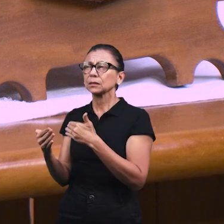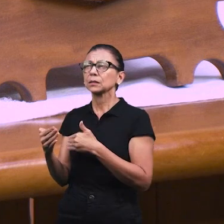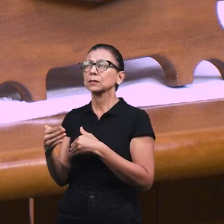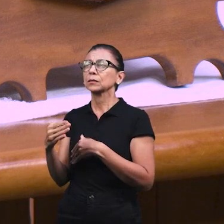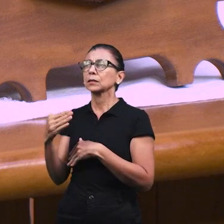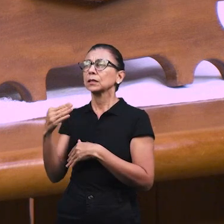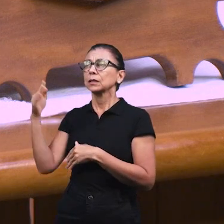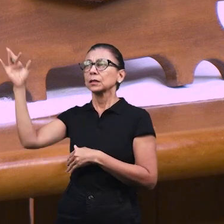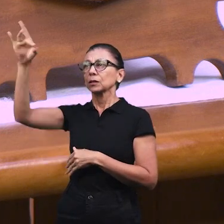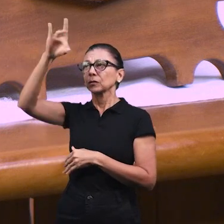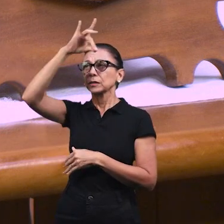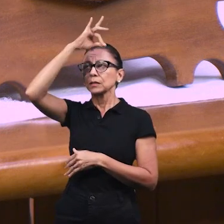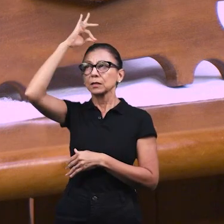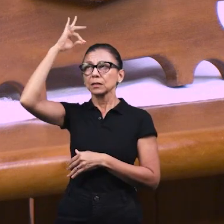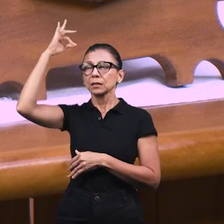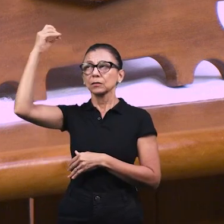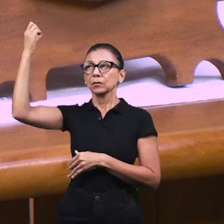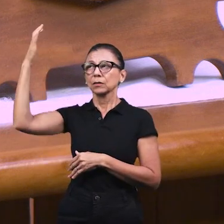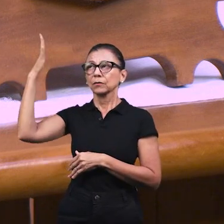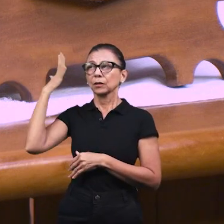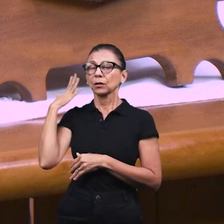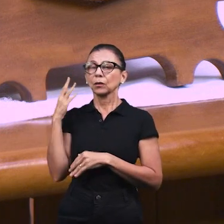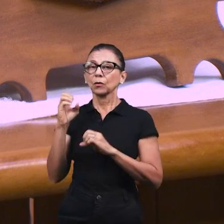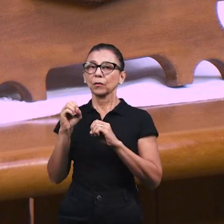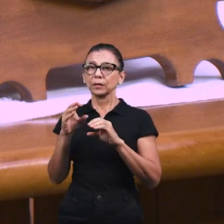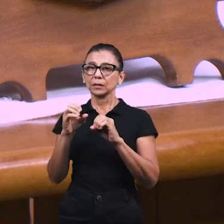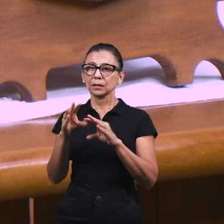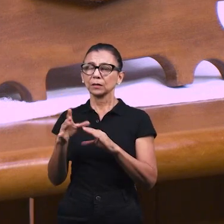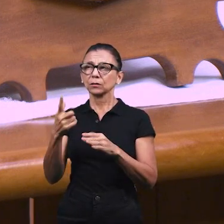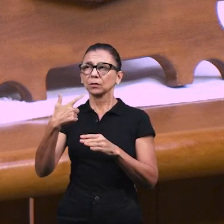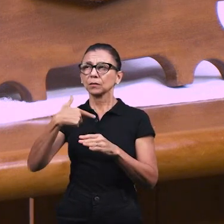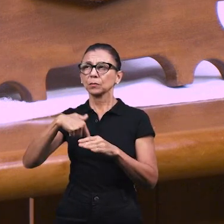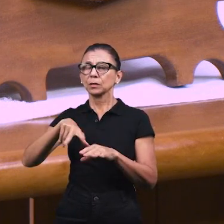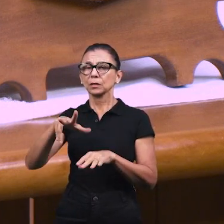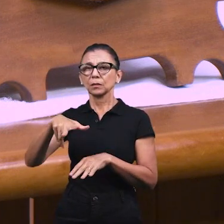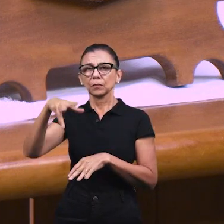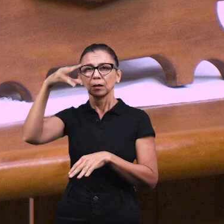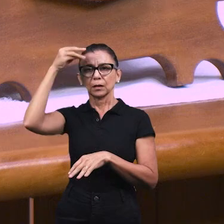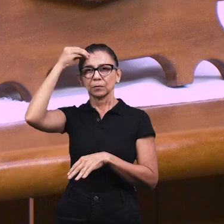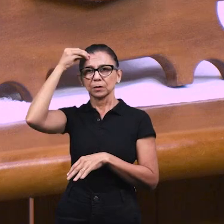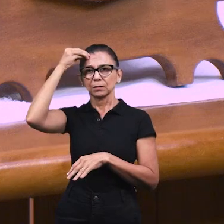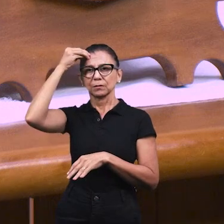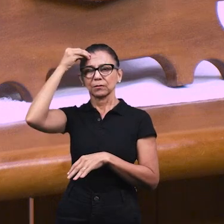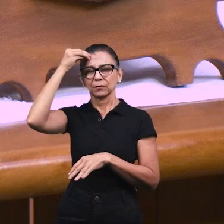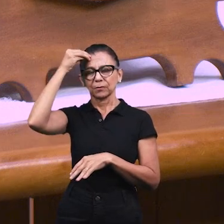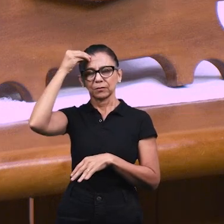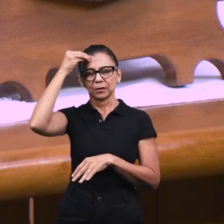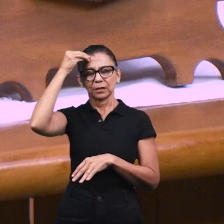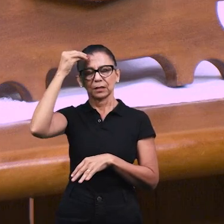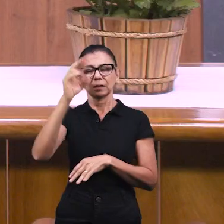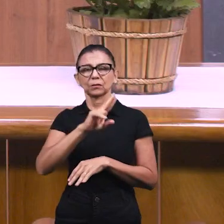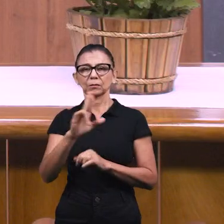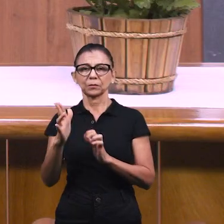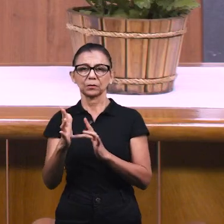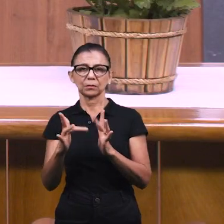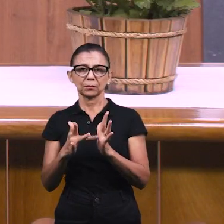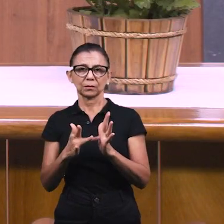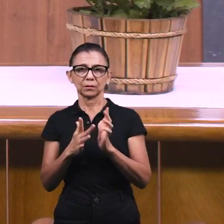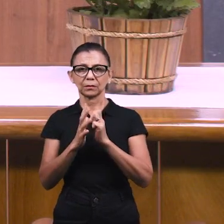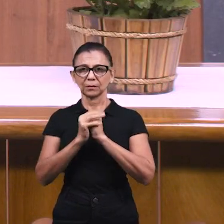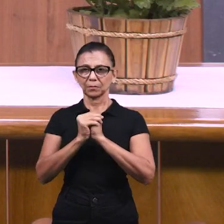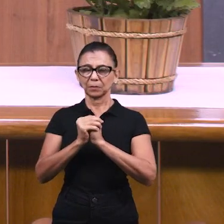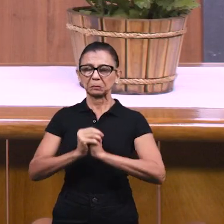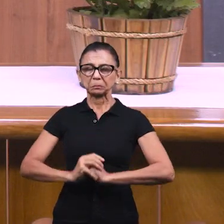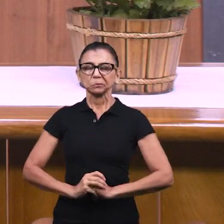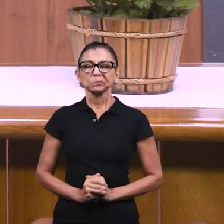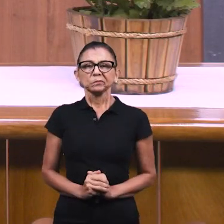Et que nous puissions toucher à l'enseignement apporté par ton enseignement pour nous ce matin. Nous prions au nom de Jésus. Amen. Loué soit